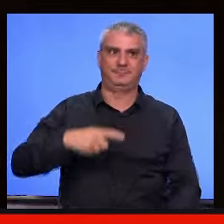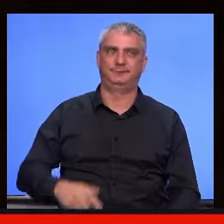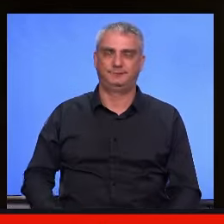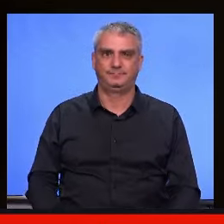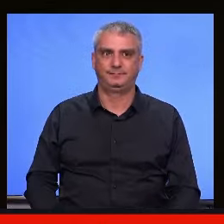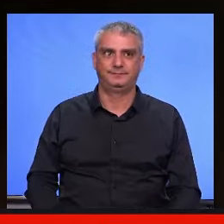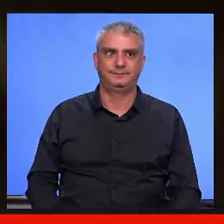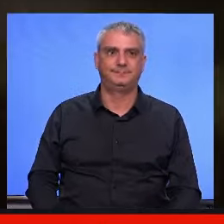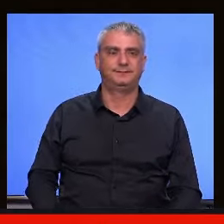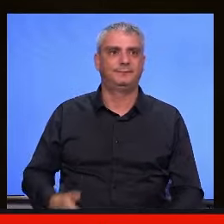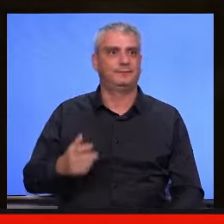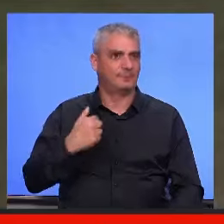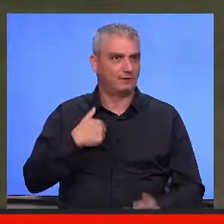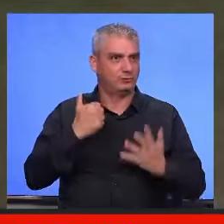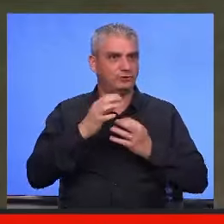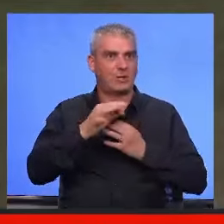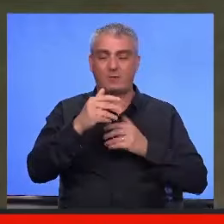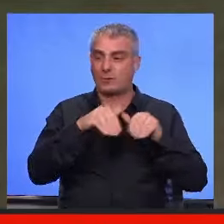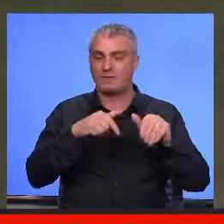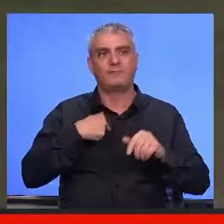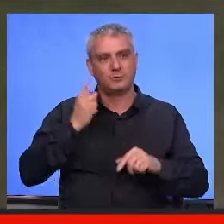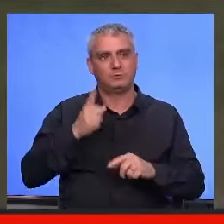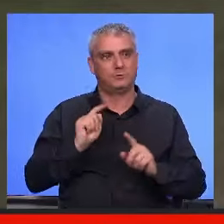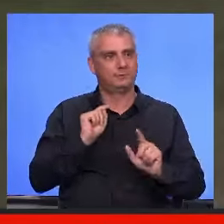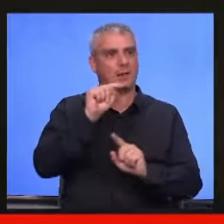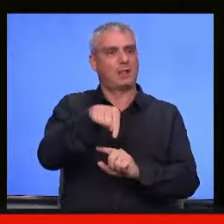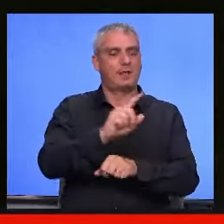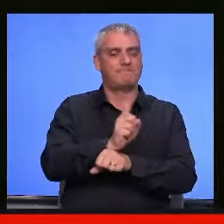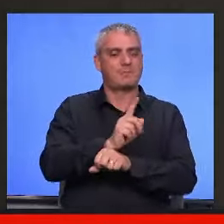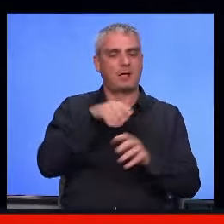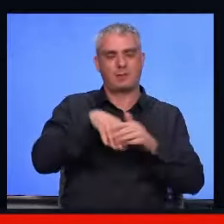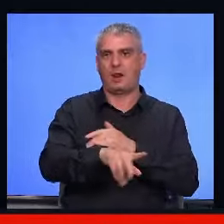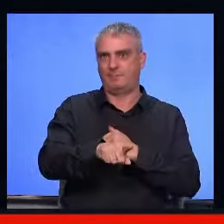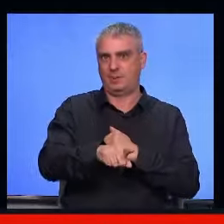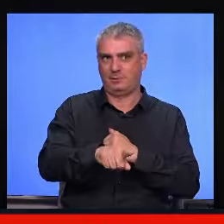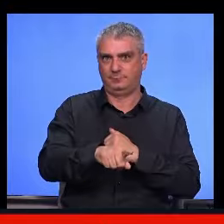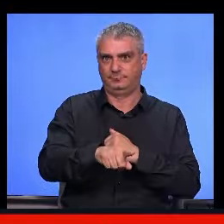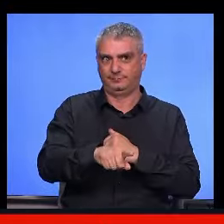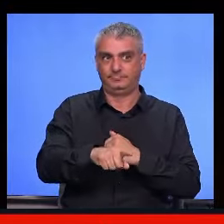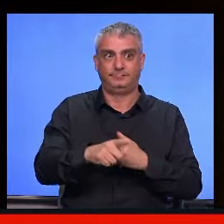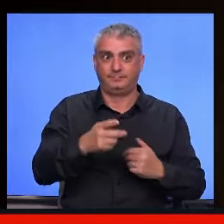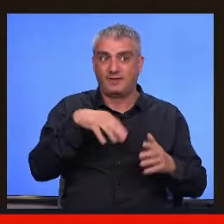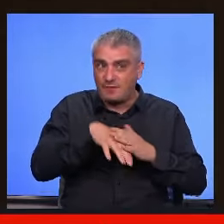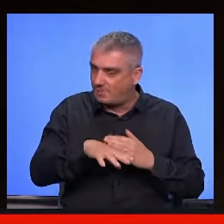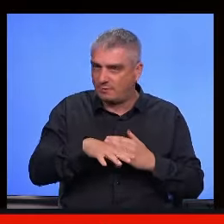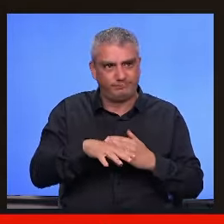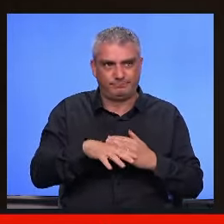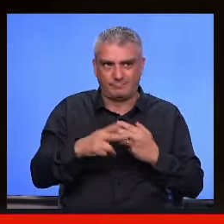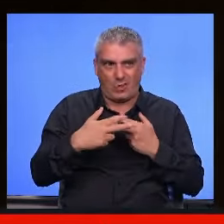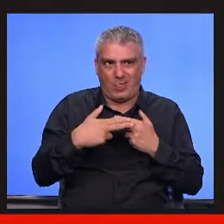אנחנו 6 קילומטרים מהגבול, אז היינו צריכים להגיע מיידית למקלט, והמקלט לא מאוד מאוד